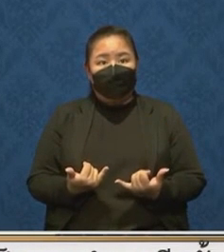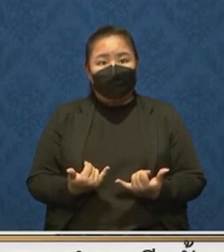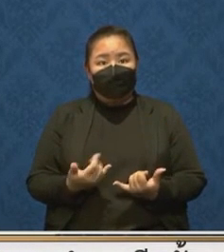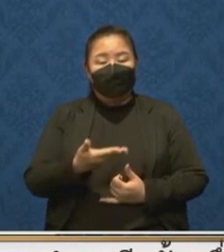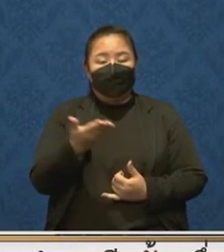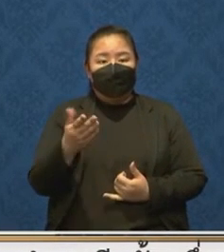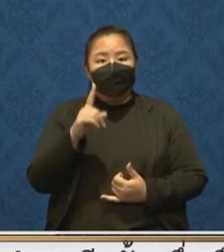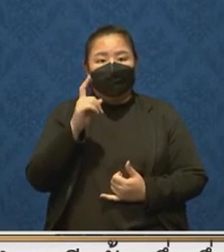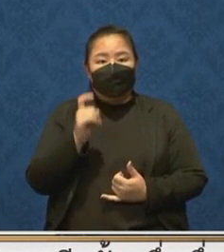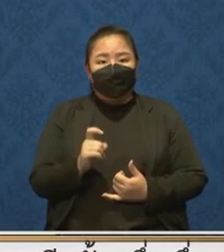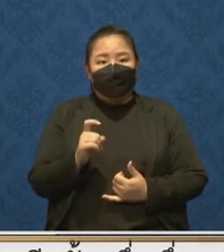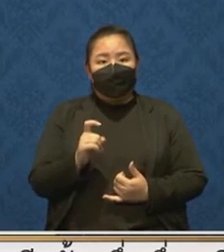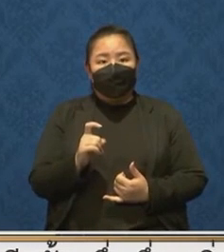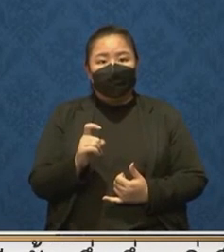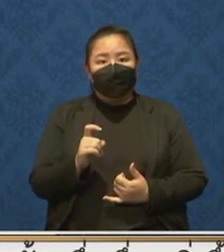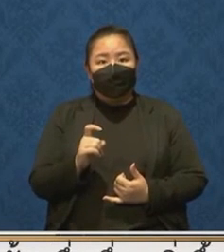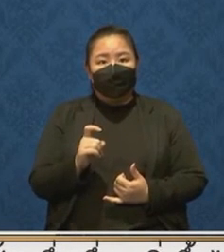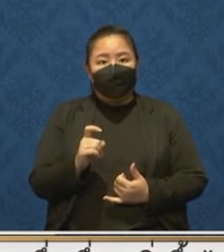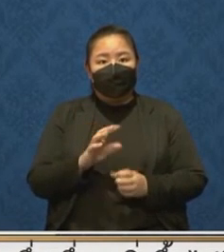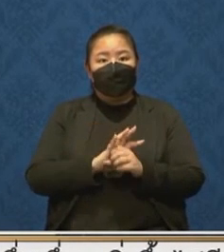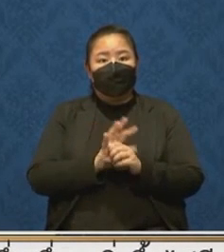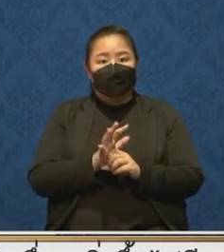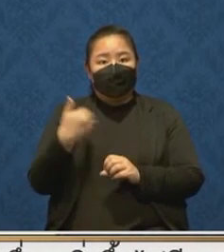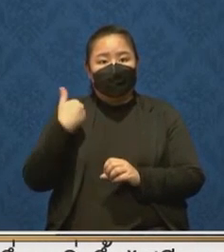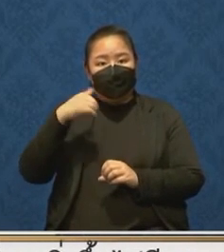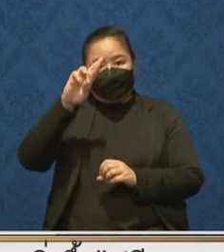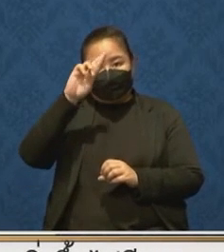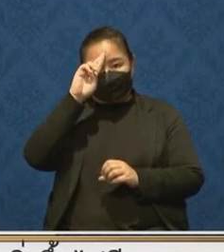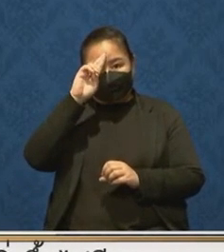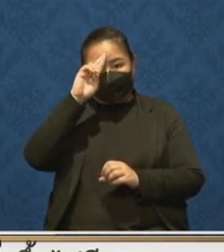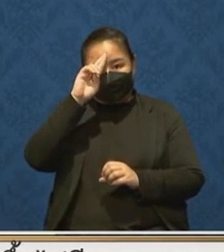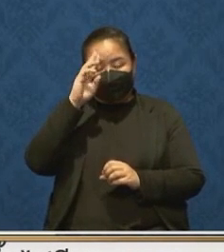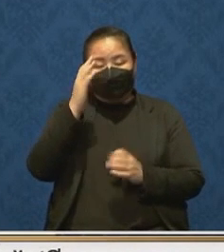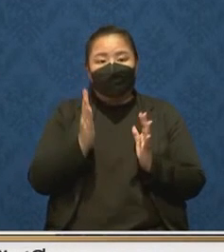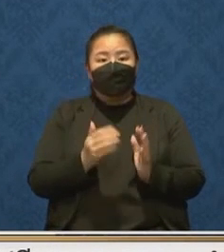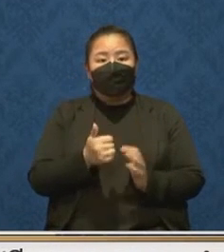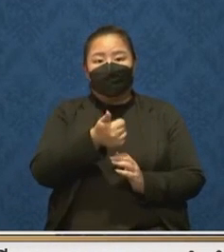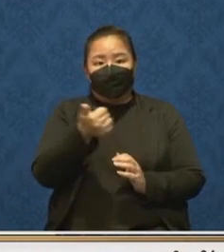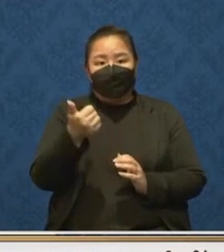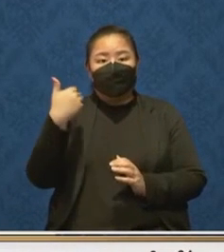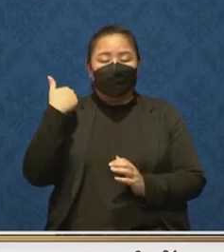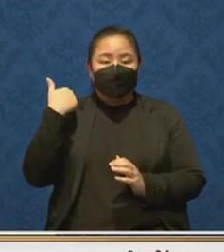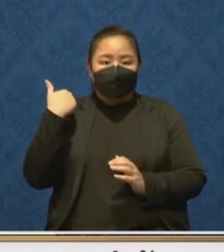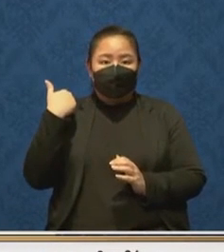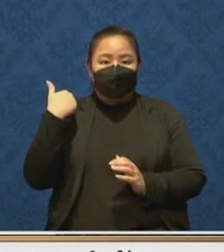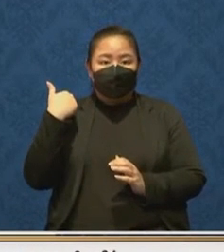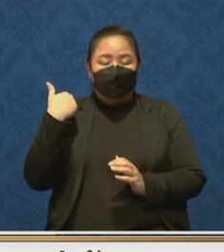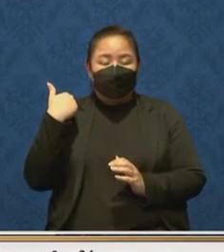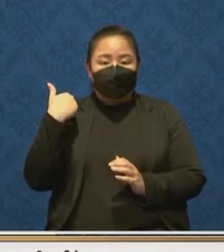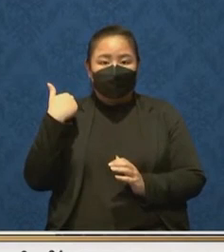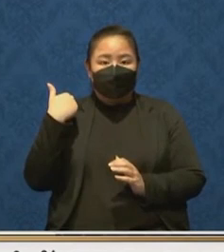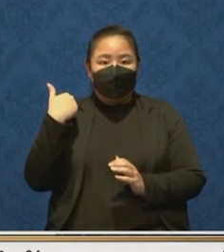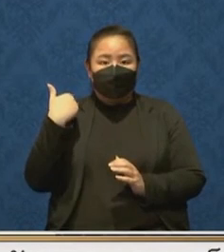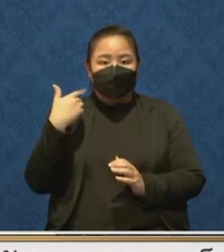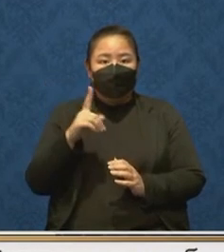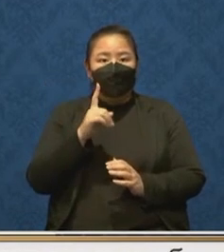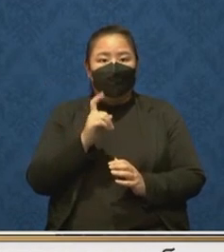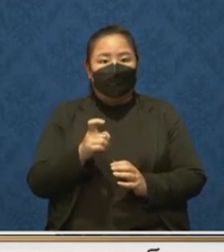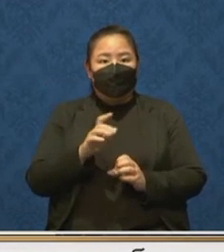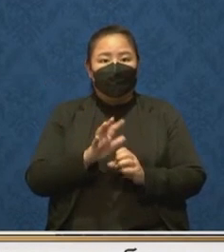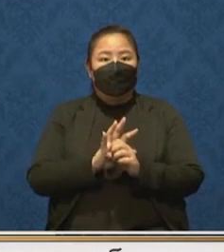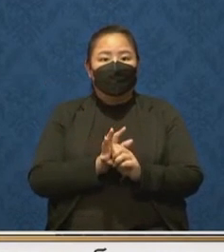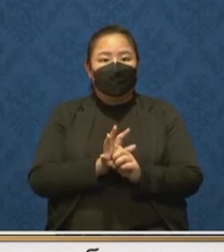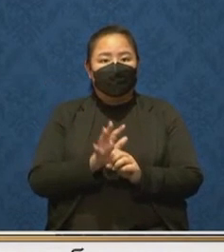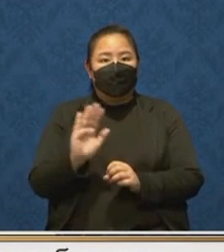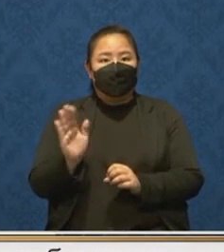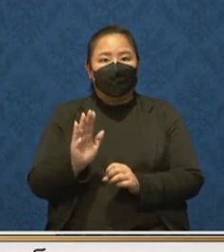าตายจากโควิดมีโรคประจำตัวอย่างอื่นด้วยเขาจะไม่คิดเป็นตายจากโควิดเขา